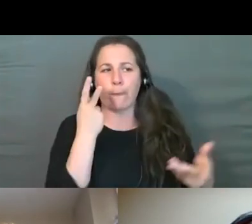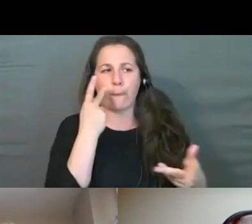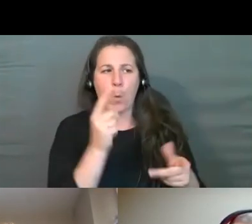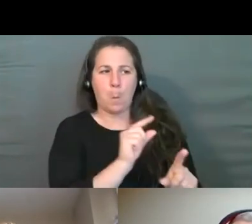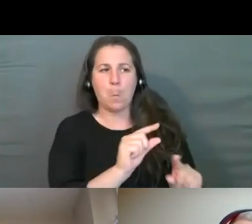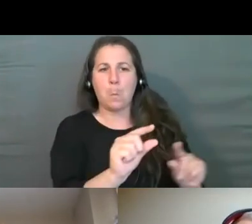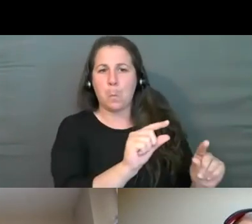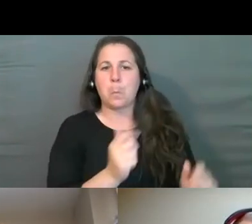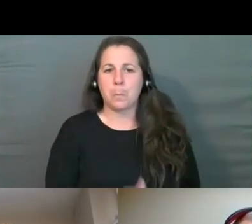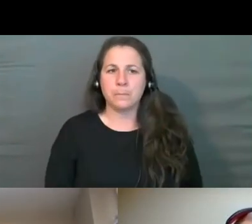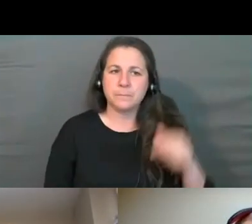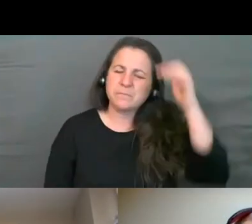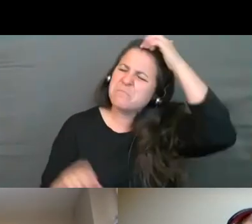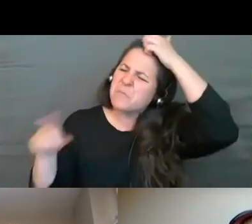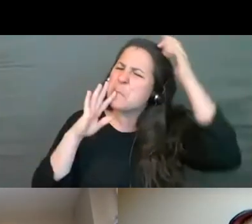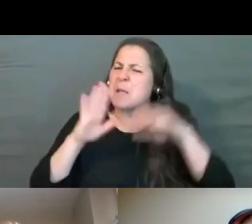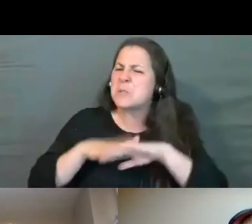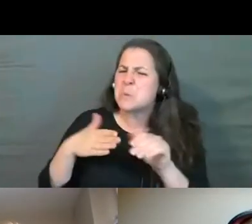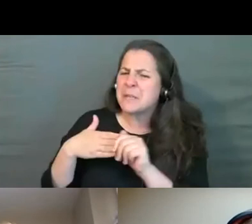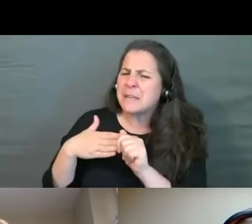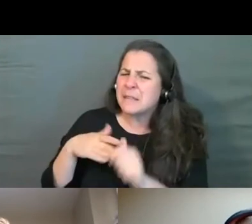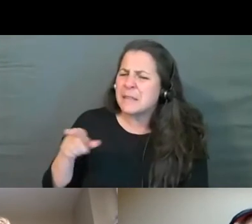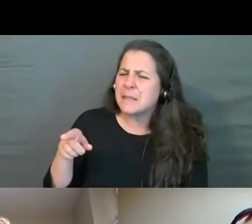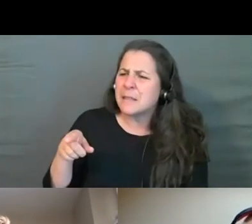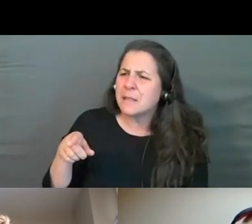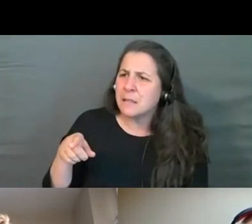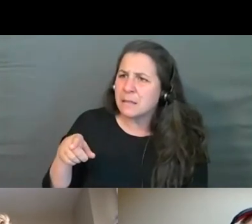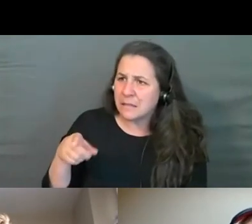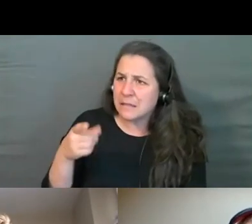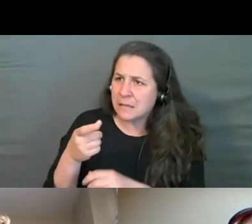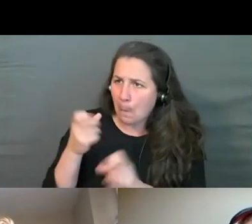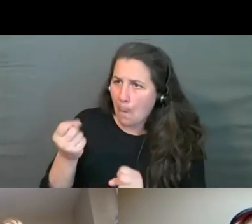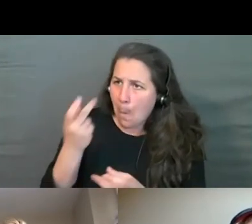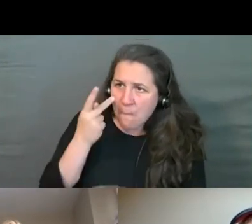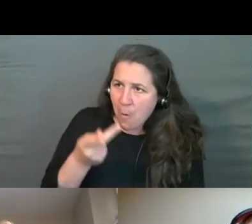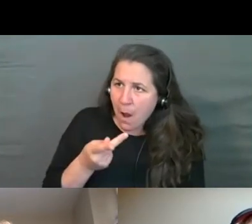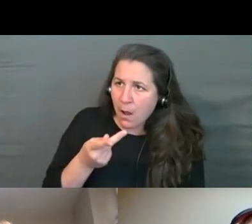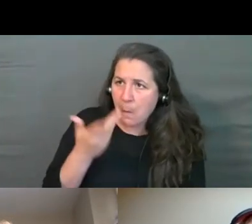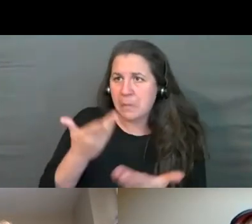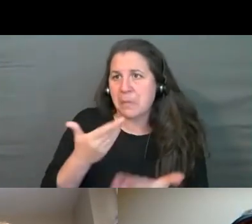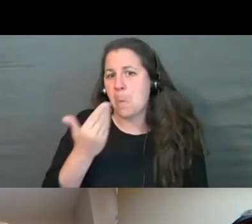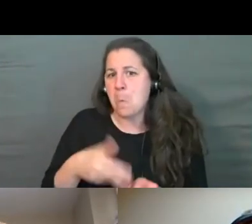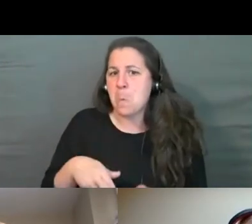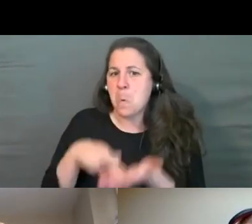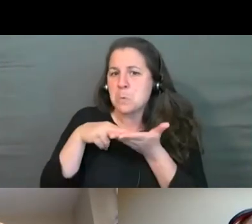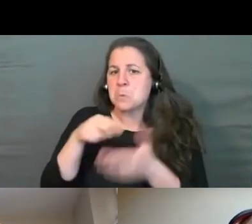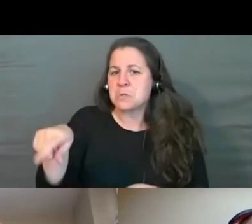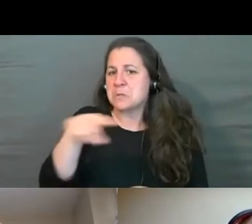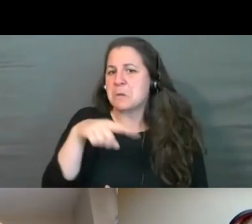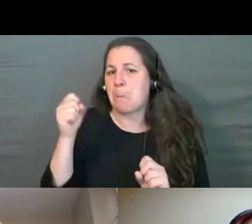Parfait. Le guide dont tu parles, Isabelle, est-ce qu'il est encore disponible? Ça pourrait être une ressource intéressante pour nos